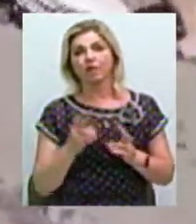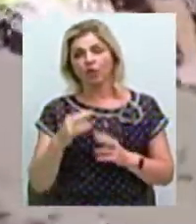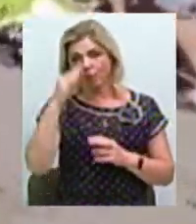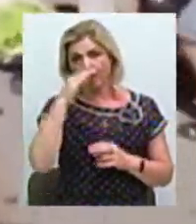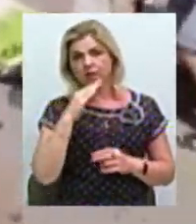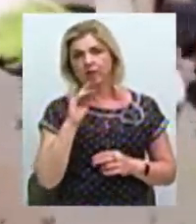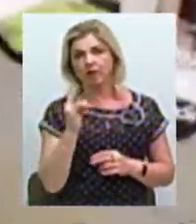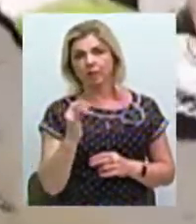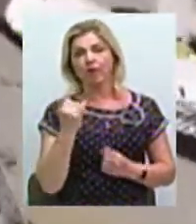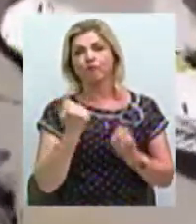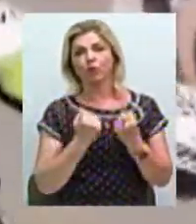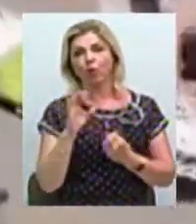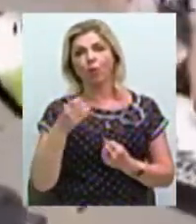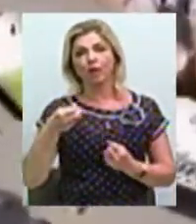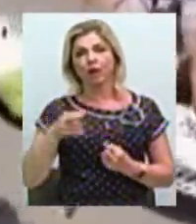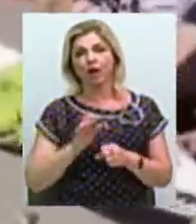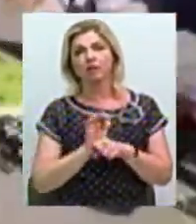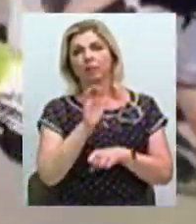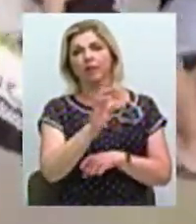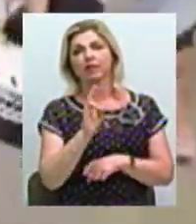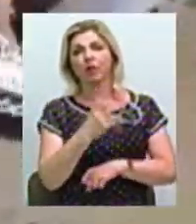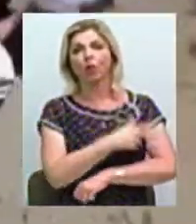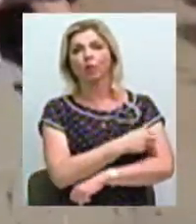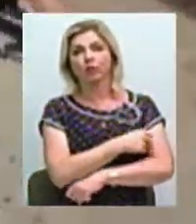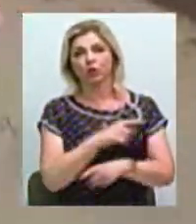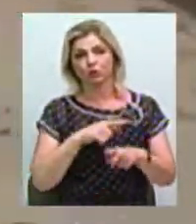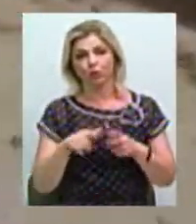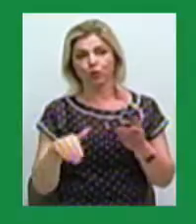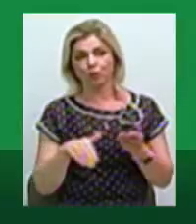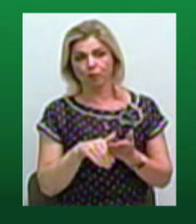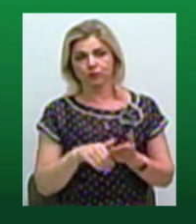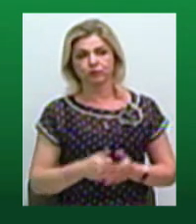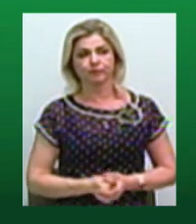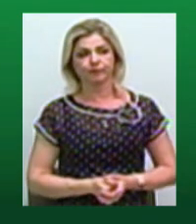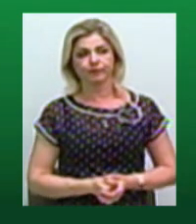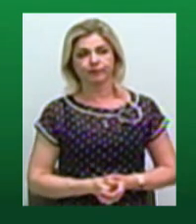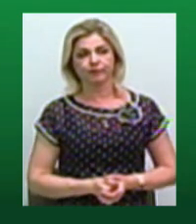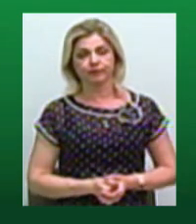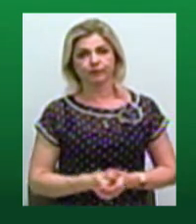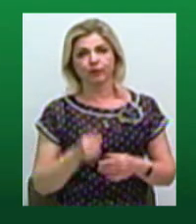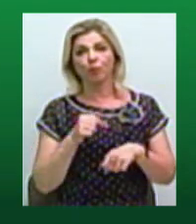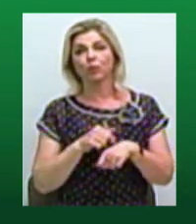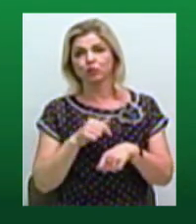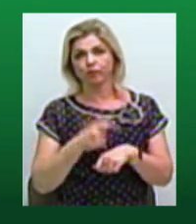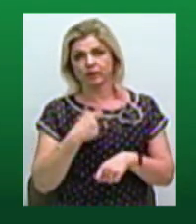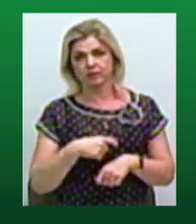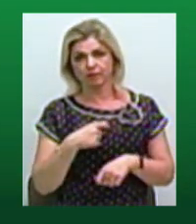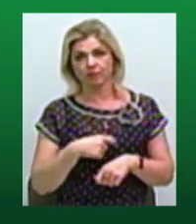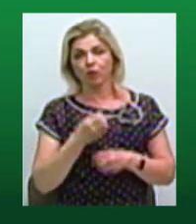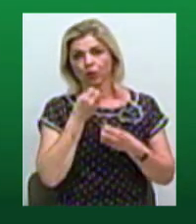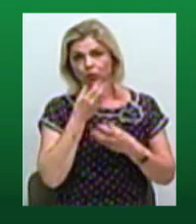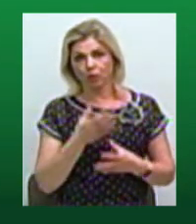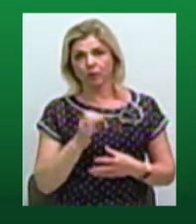дитини та водія «Опеля» доставили до Миколаївської лікарні швидкої медичної допомоги. Почуває зараз себе добре,